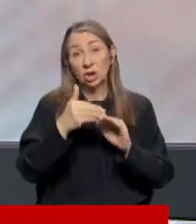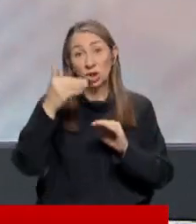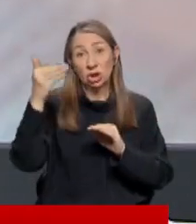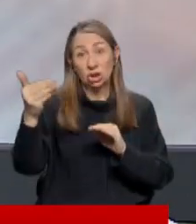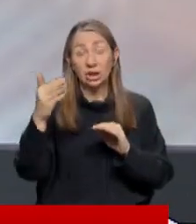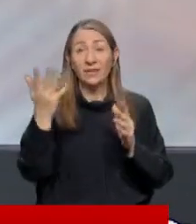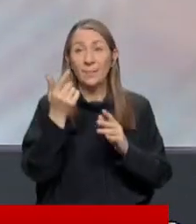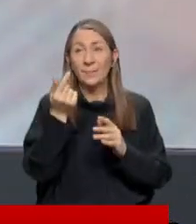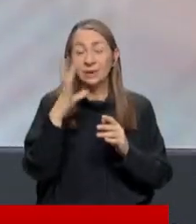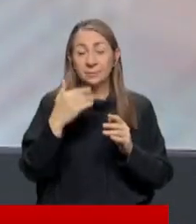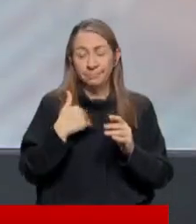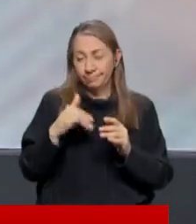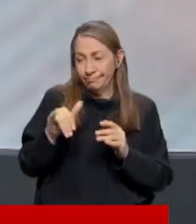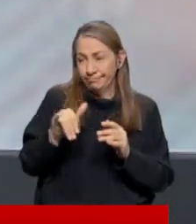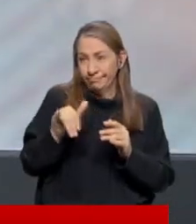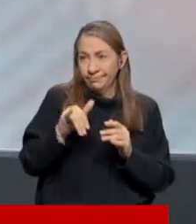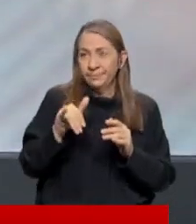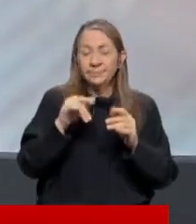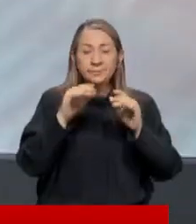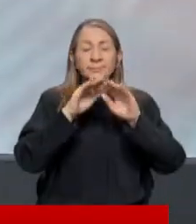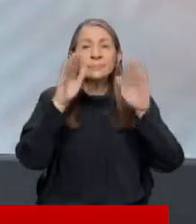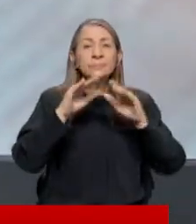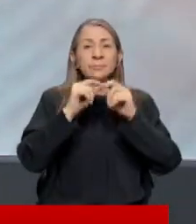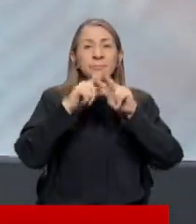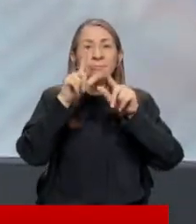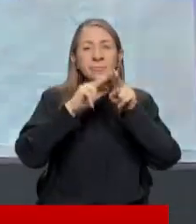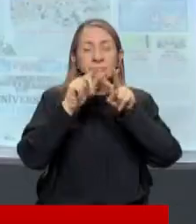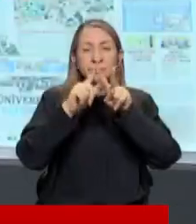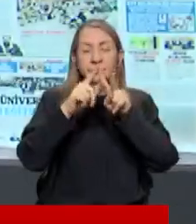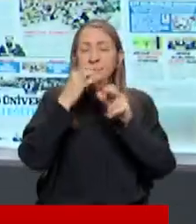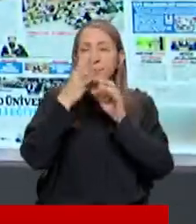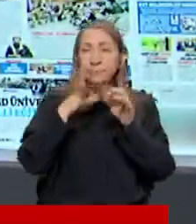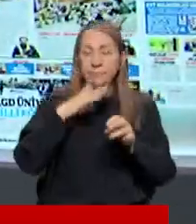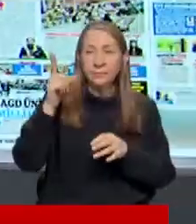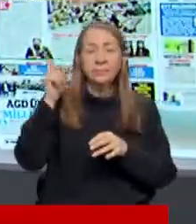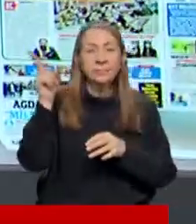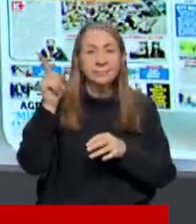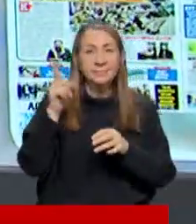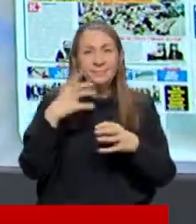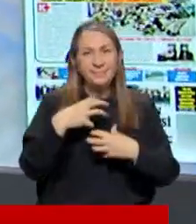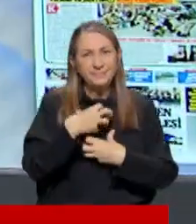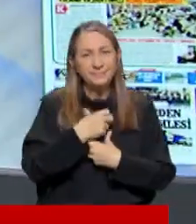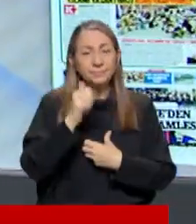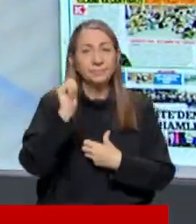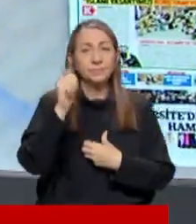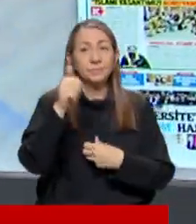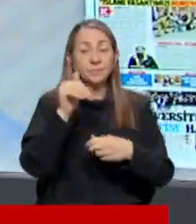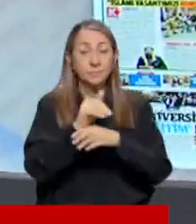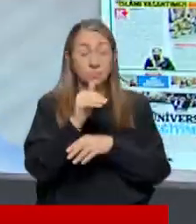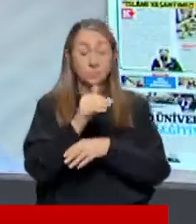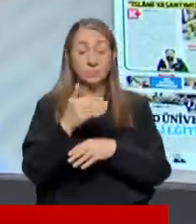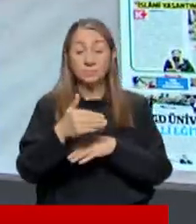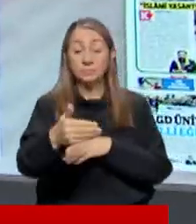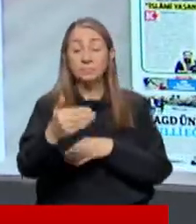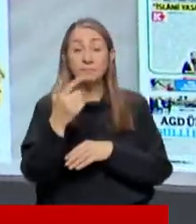dışarıdan, hatta biraz da bizim yakınımızdan, Balkanlardan bir haber paylaşacağız. Orada sıkıntılı günler yaşanıyor ve